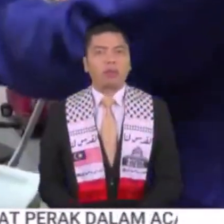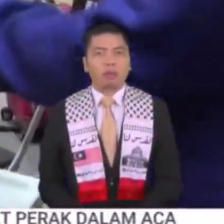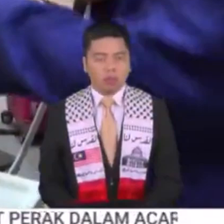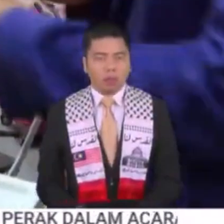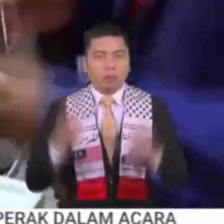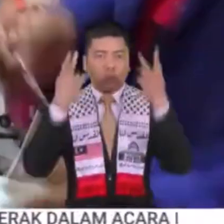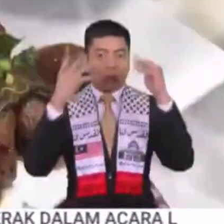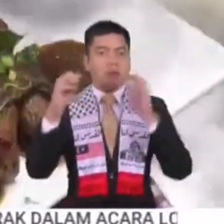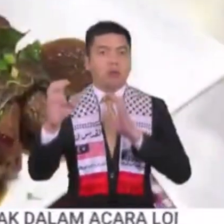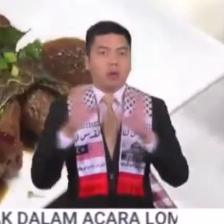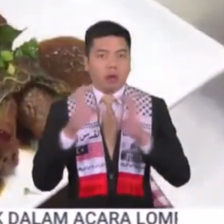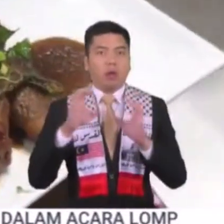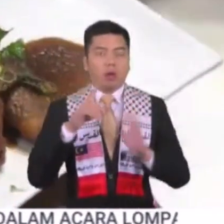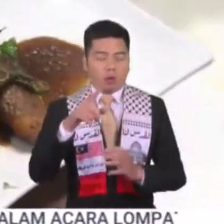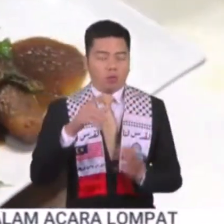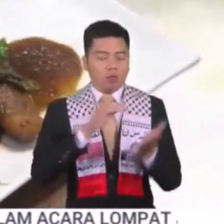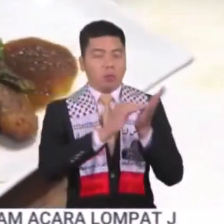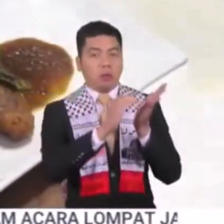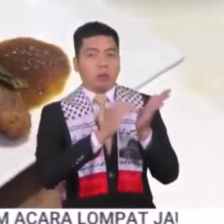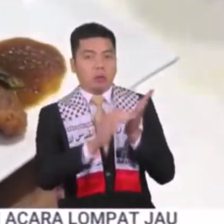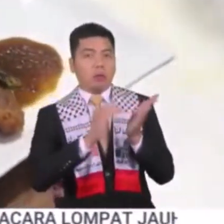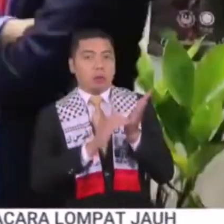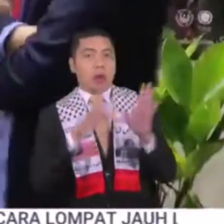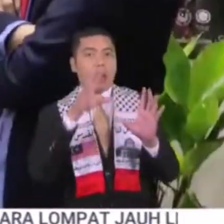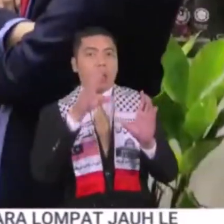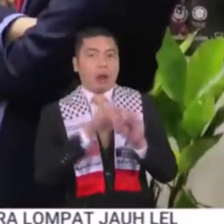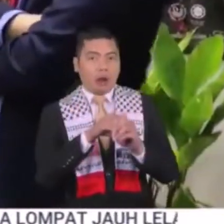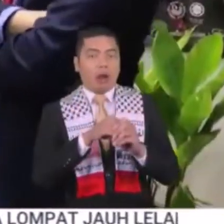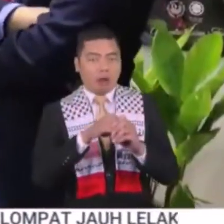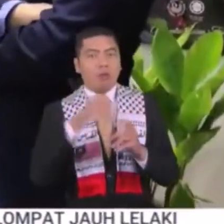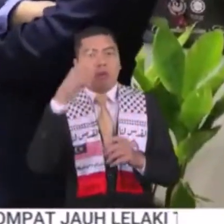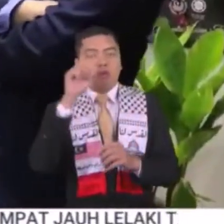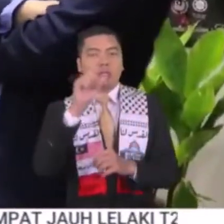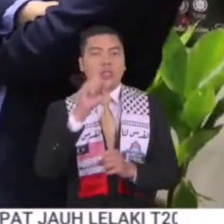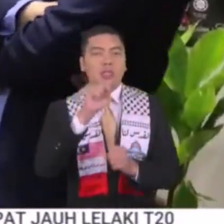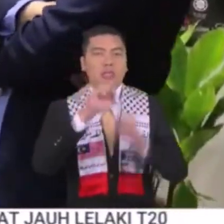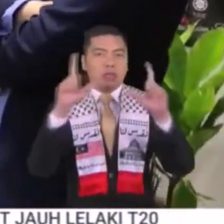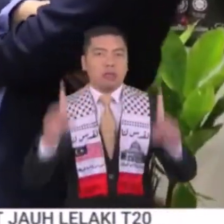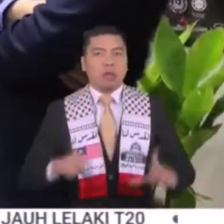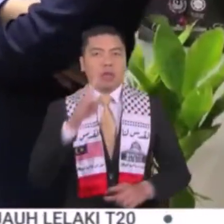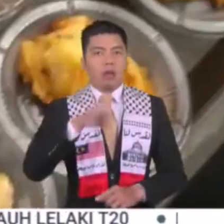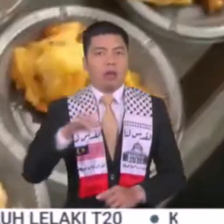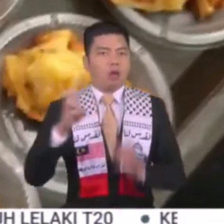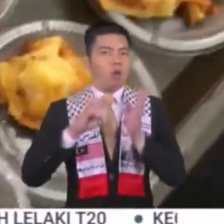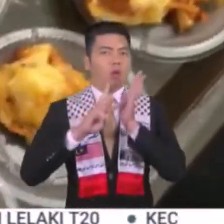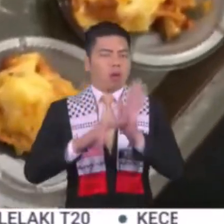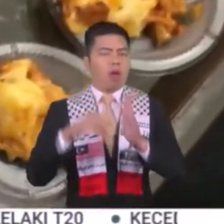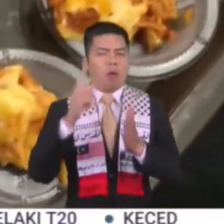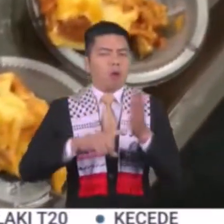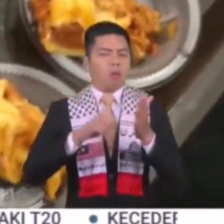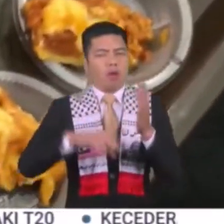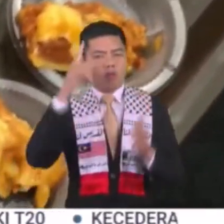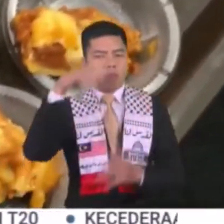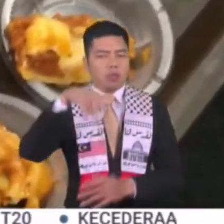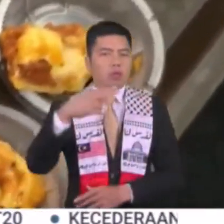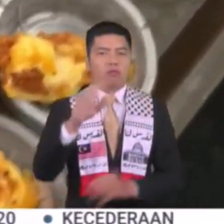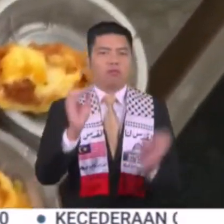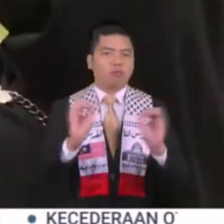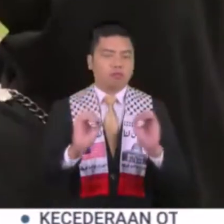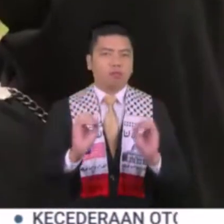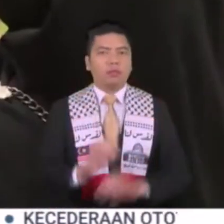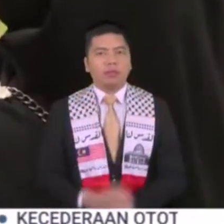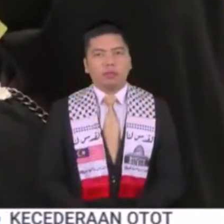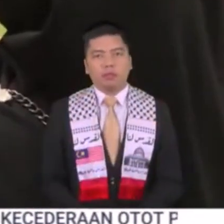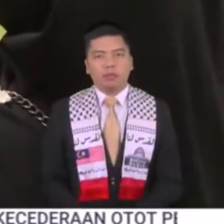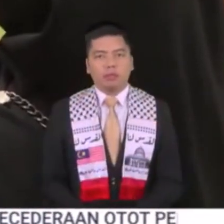Menurut Perdana Menteri, kenyataan ahli Parlimen Seputih dalam isu pensijilan halal itu tidak mewakili pendirian Pakatan Harapan.